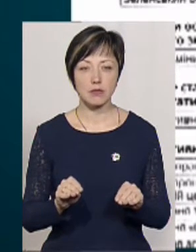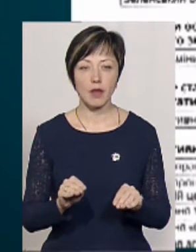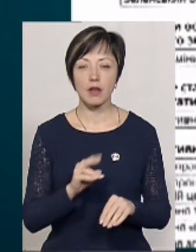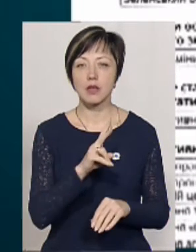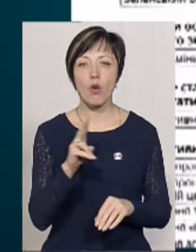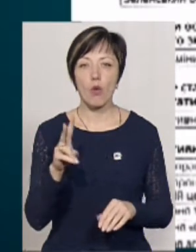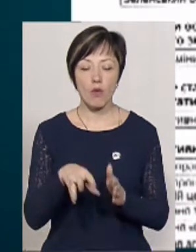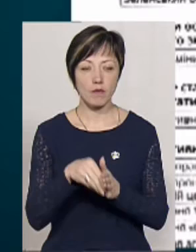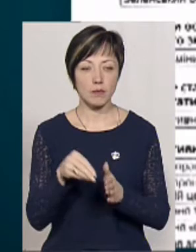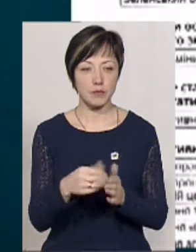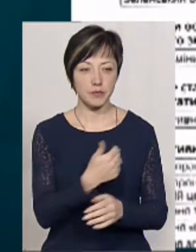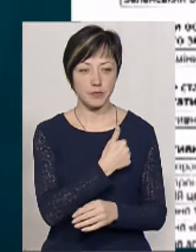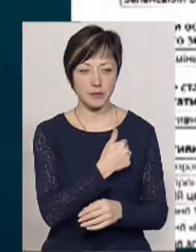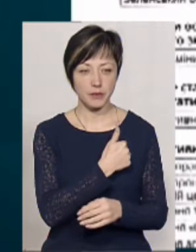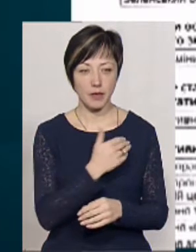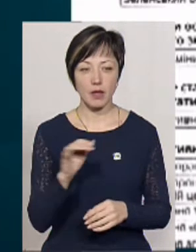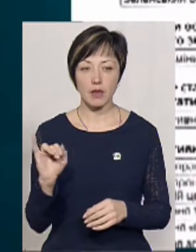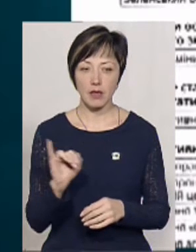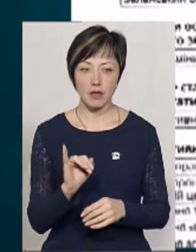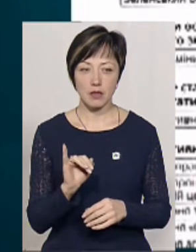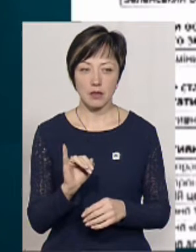вони збираються голосувати. І